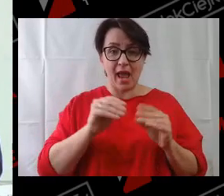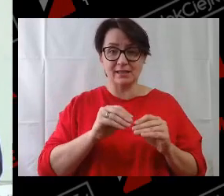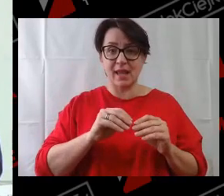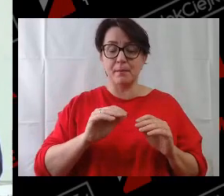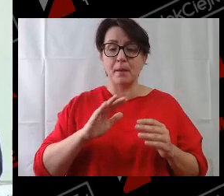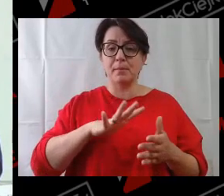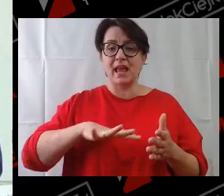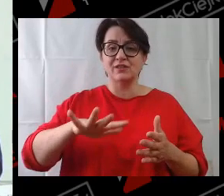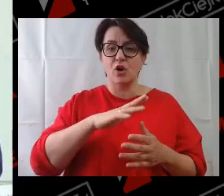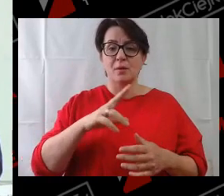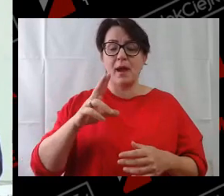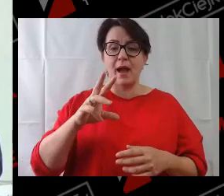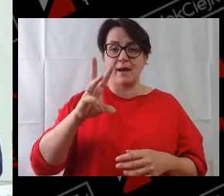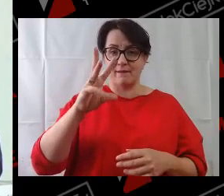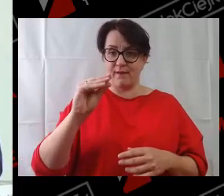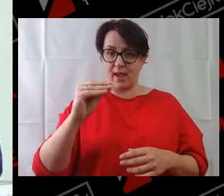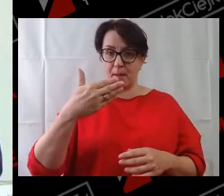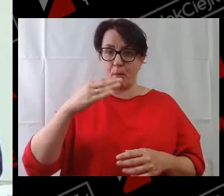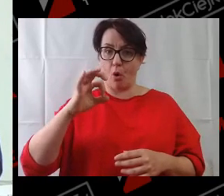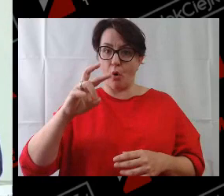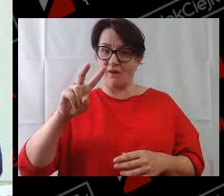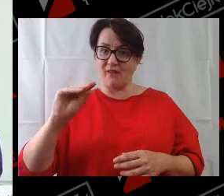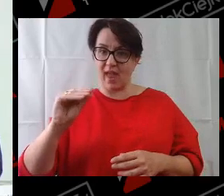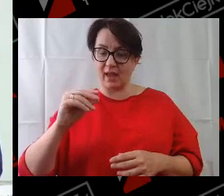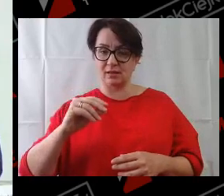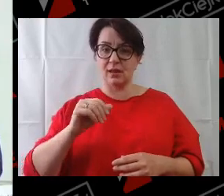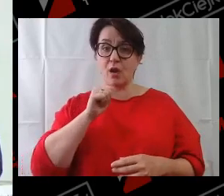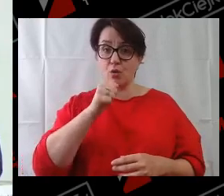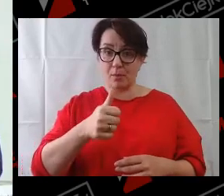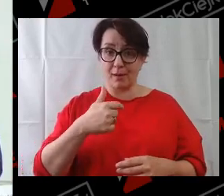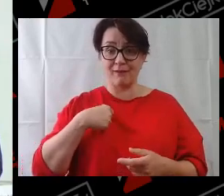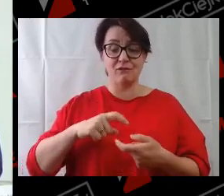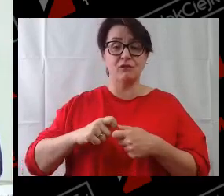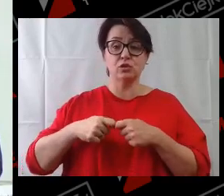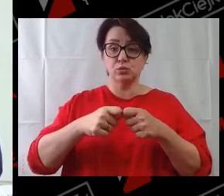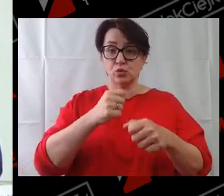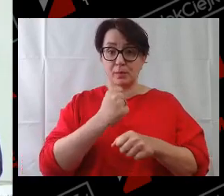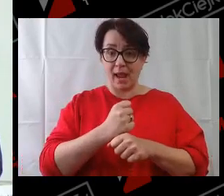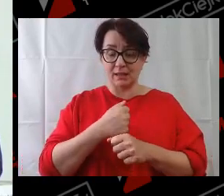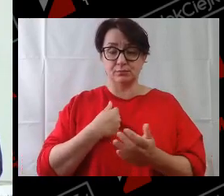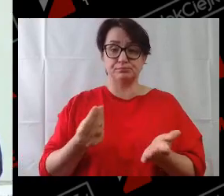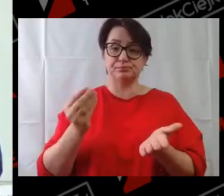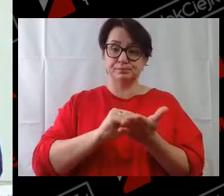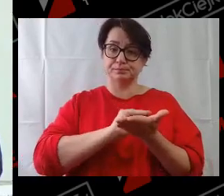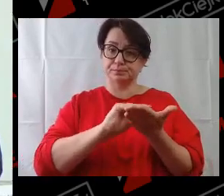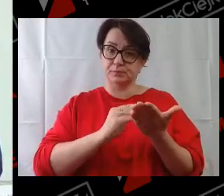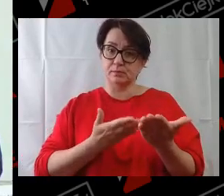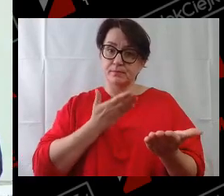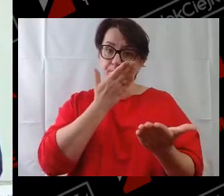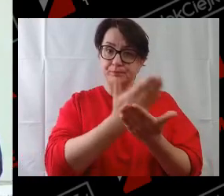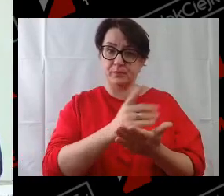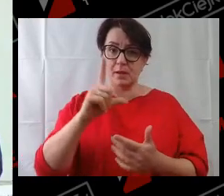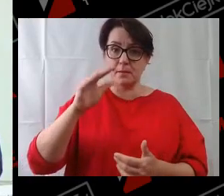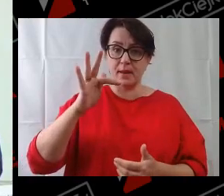Europejską we współpracy udało nam się przede wszystkim stworzyć petycję przeciwko kandydaturze pana Aleksandra Stępkowskiego